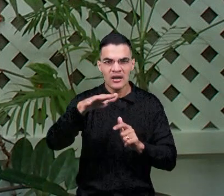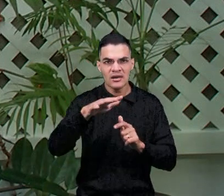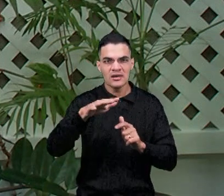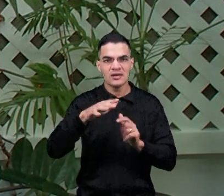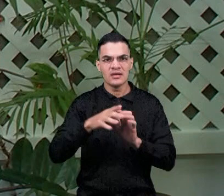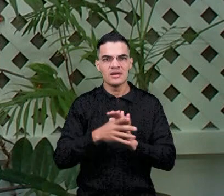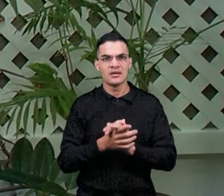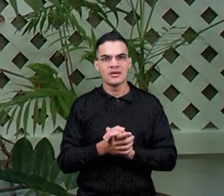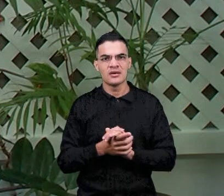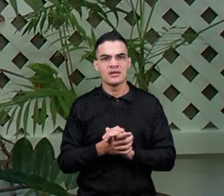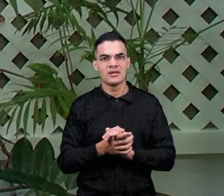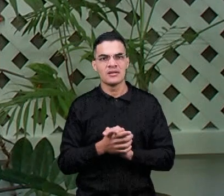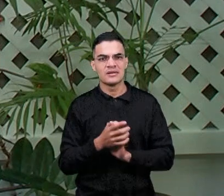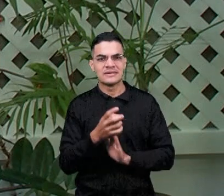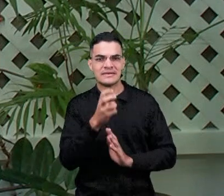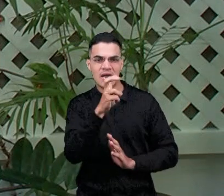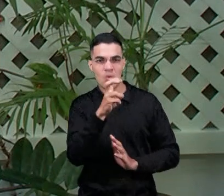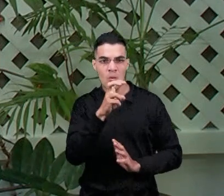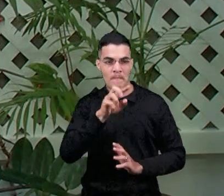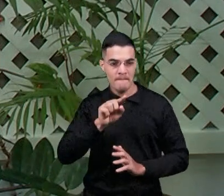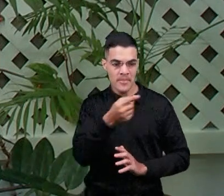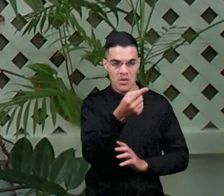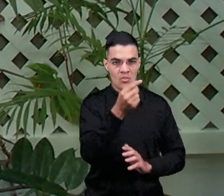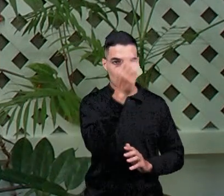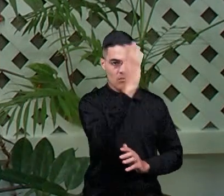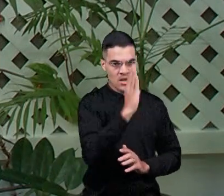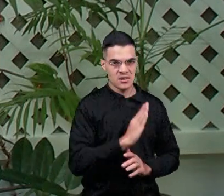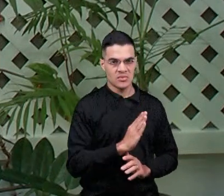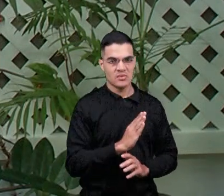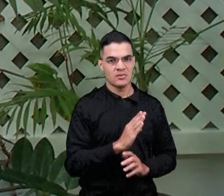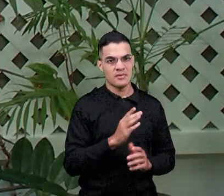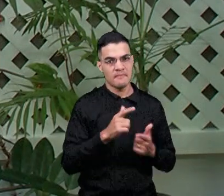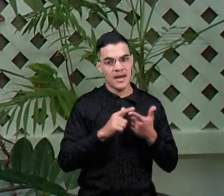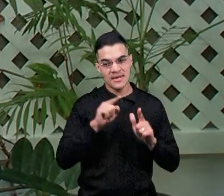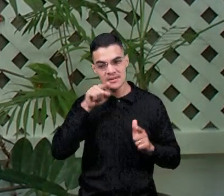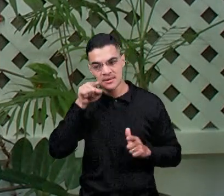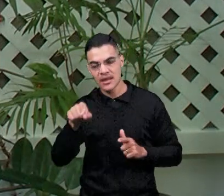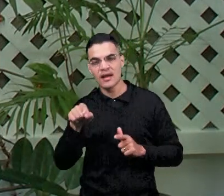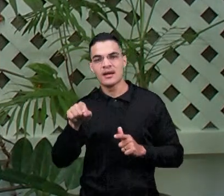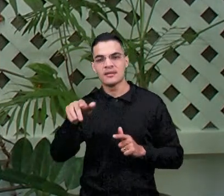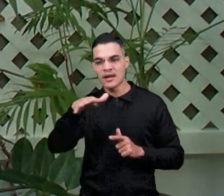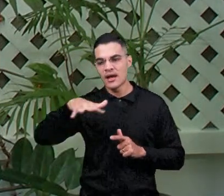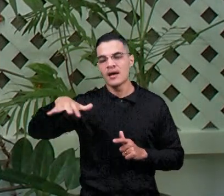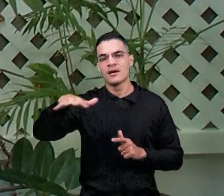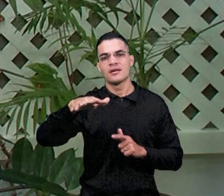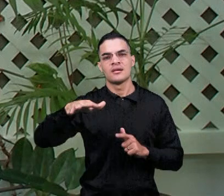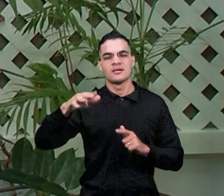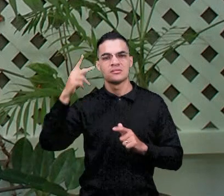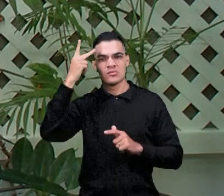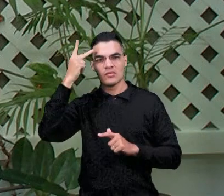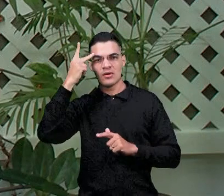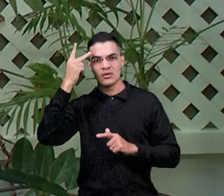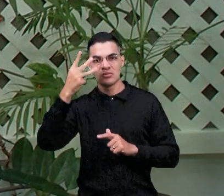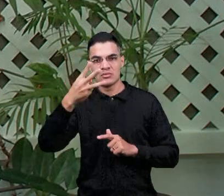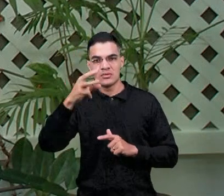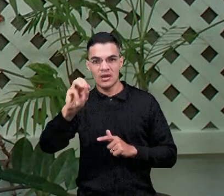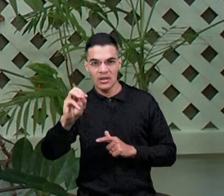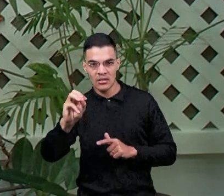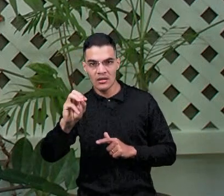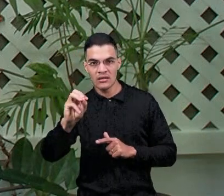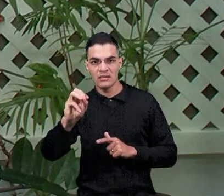le Brésil, de plus de 5 000, les 30 églises qui ont